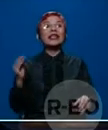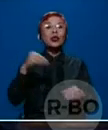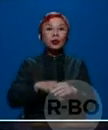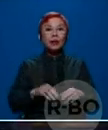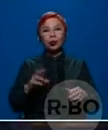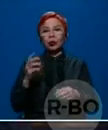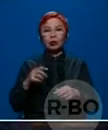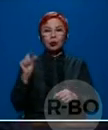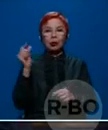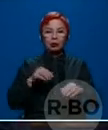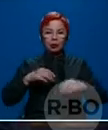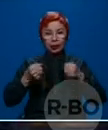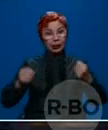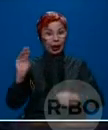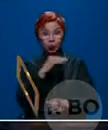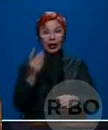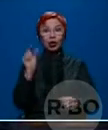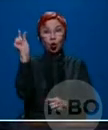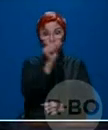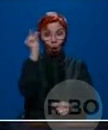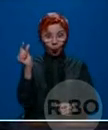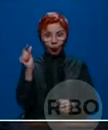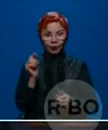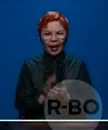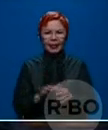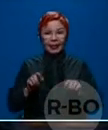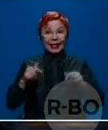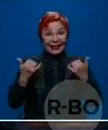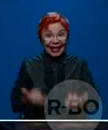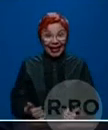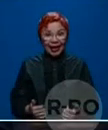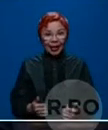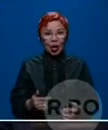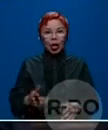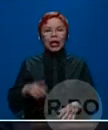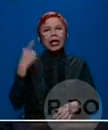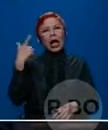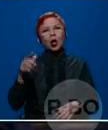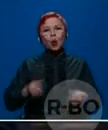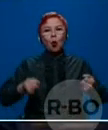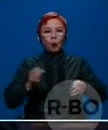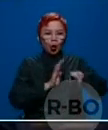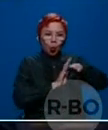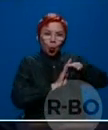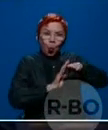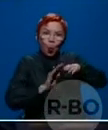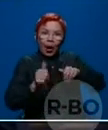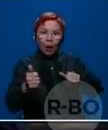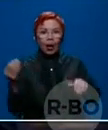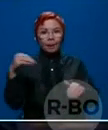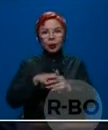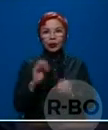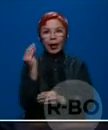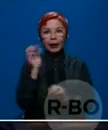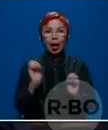bagaimana logikanya kalau sampai moratorium mobil mewah tidak boleh masuk justru kalau seperti ini yang